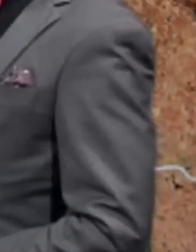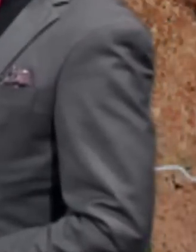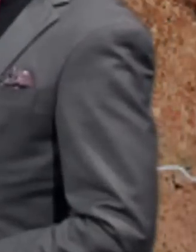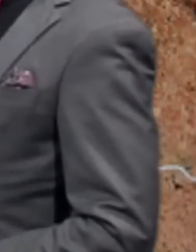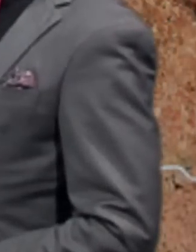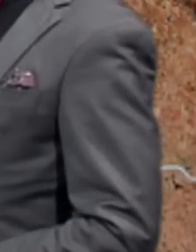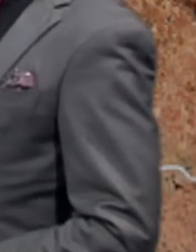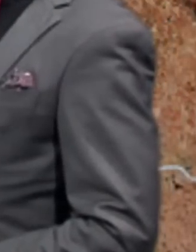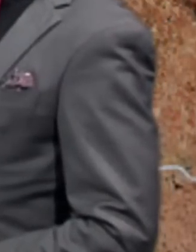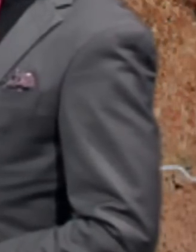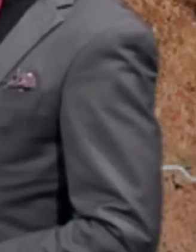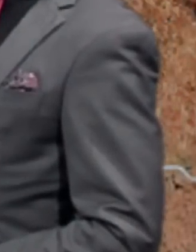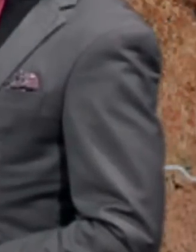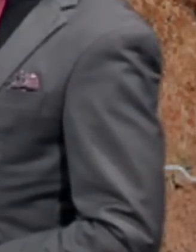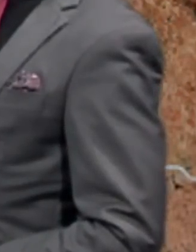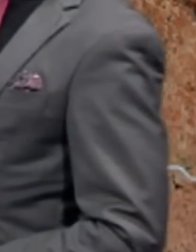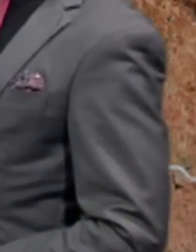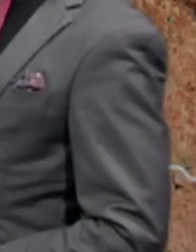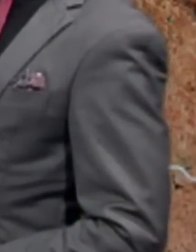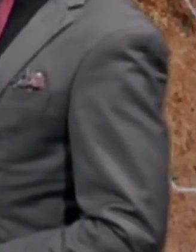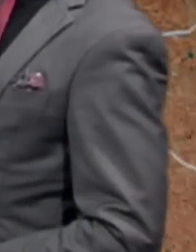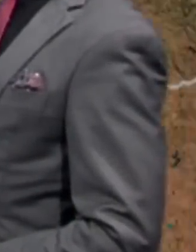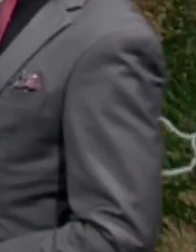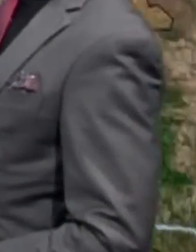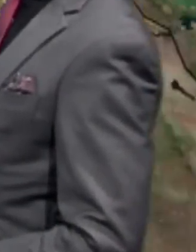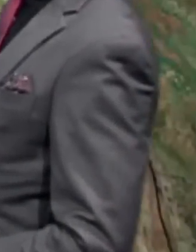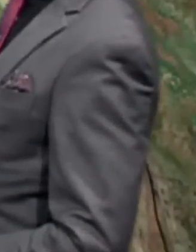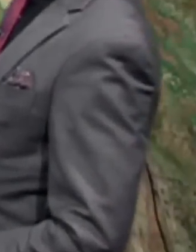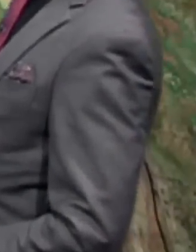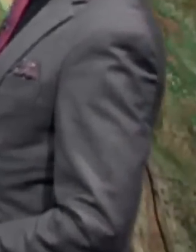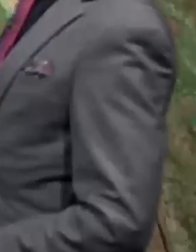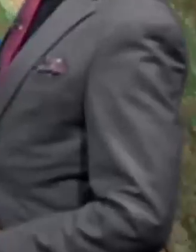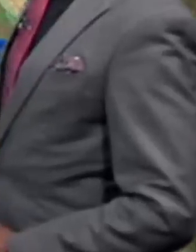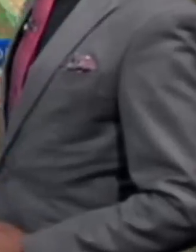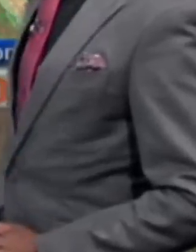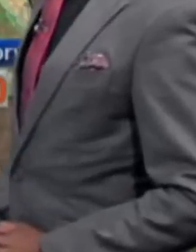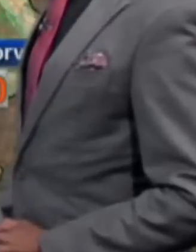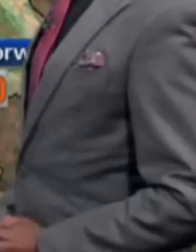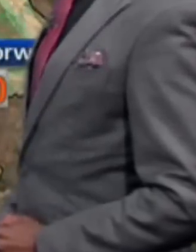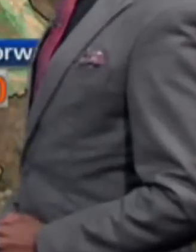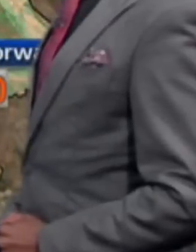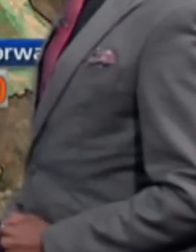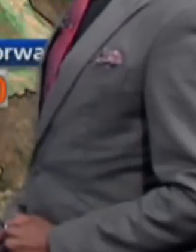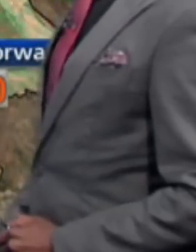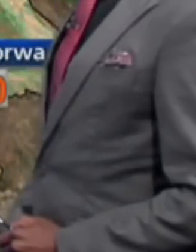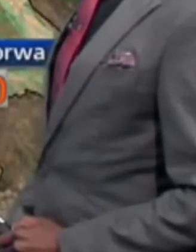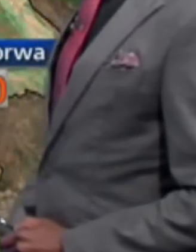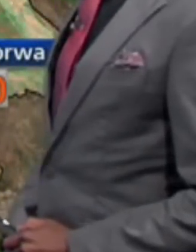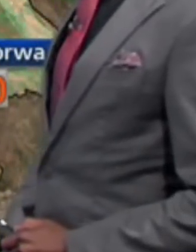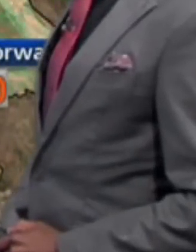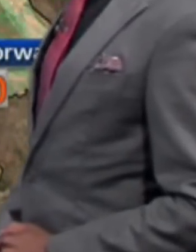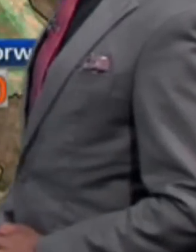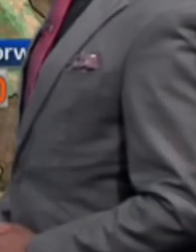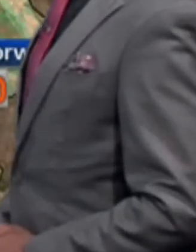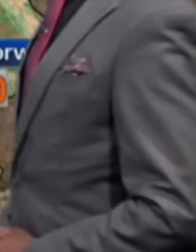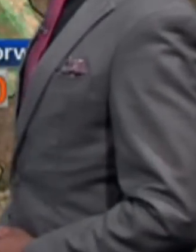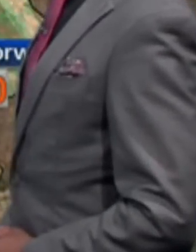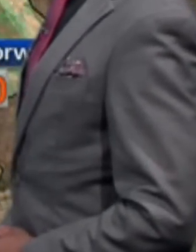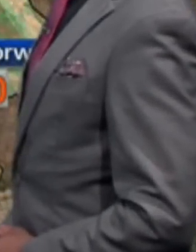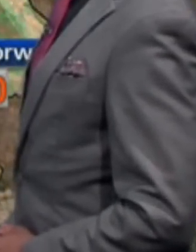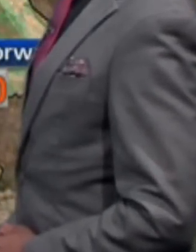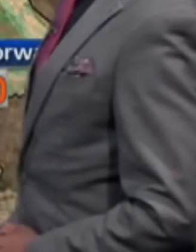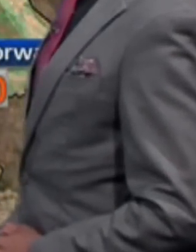fiša Pretoria ke tša 34 Johannesburg ke tša 35 dikarolo tše dingwe province ya Limpopo go bontšha go tla ba go fiša tšhiritšhiri ka Mosina ke